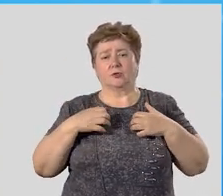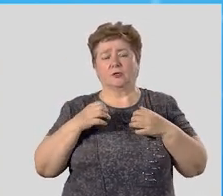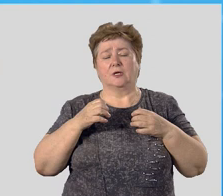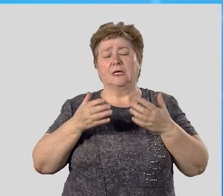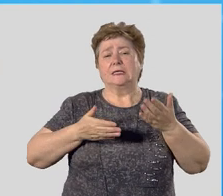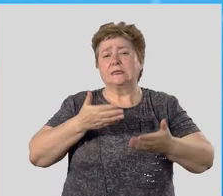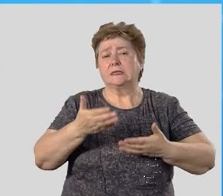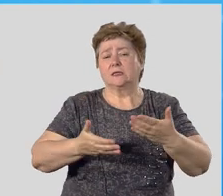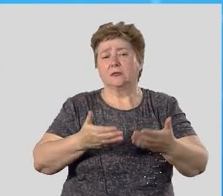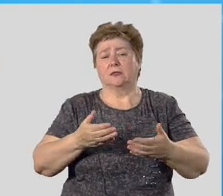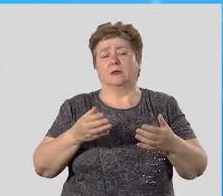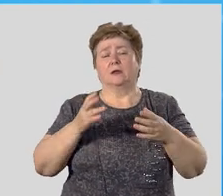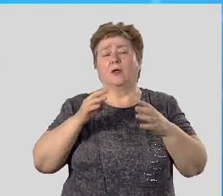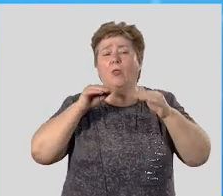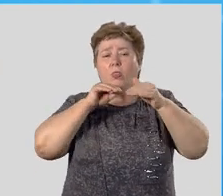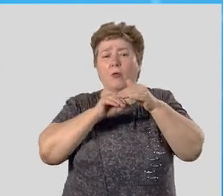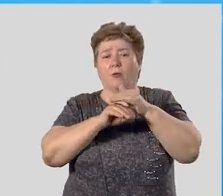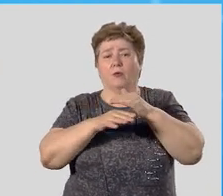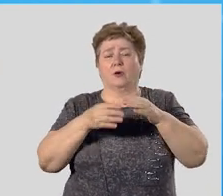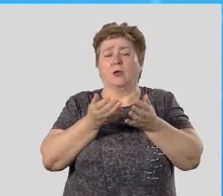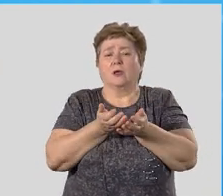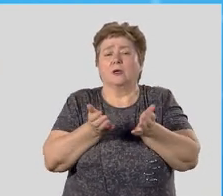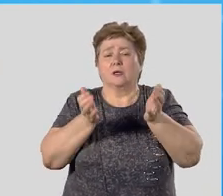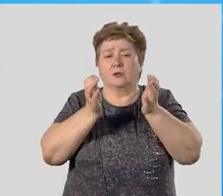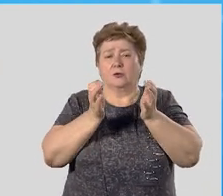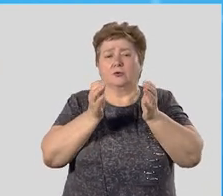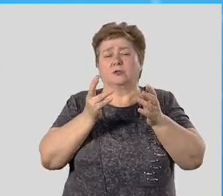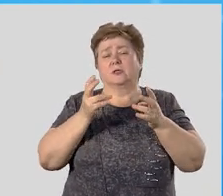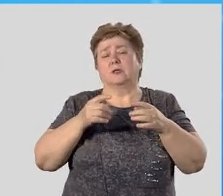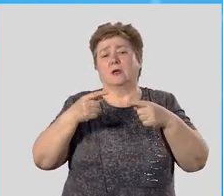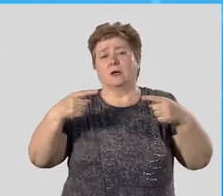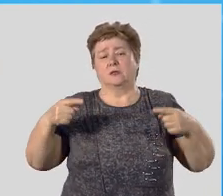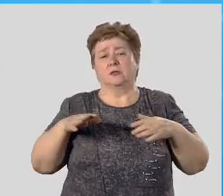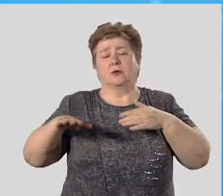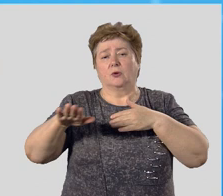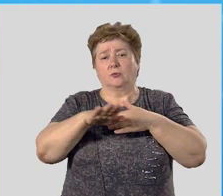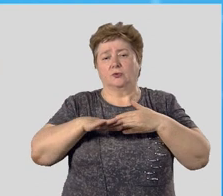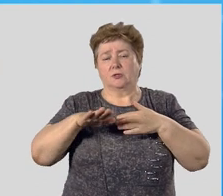их следы, норы или гнезда на определенном участке.